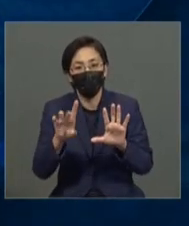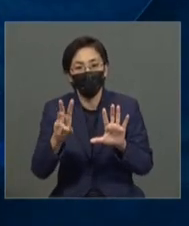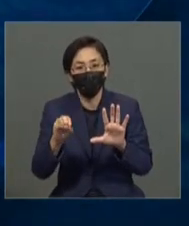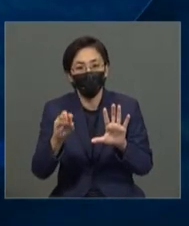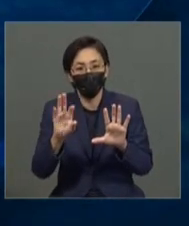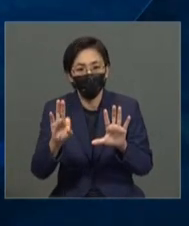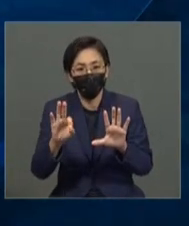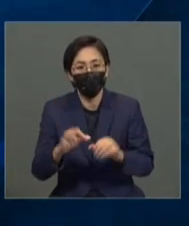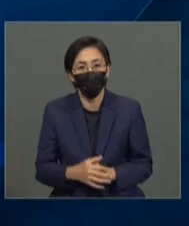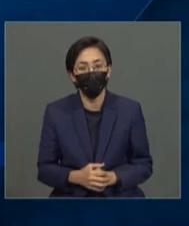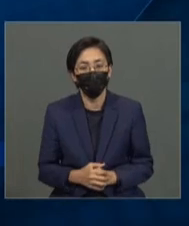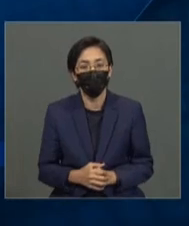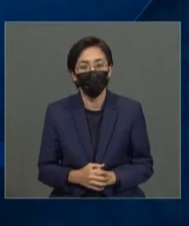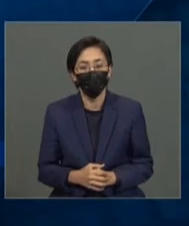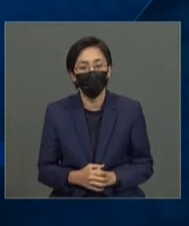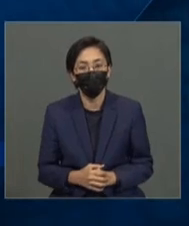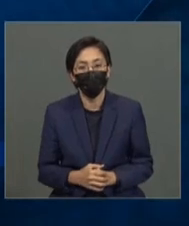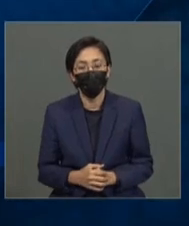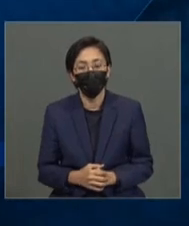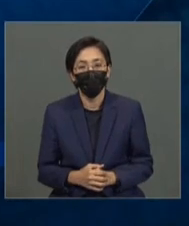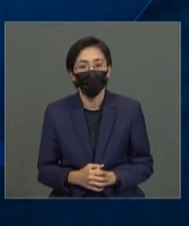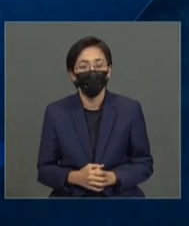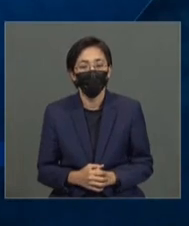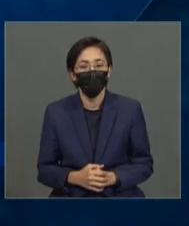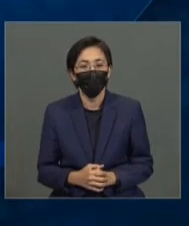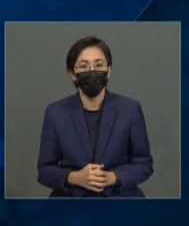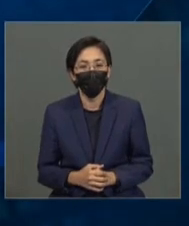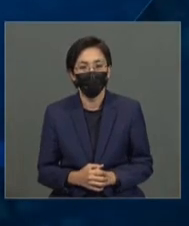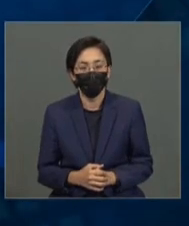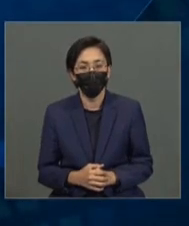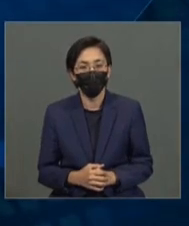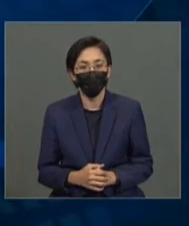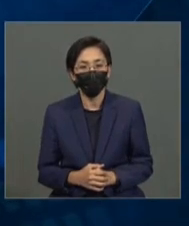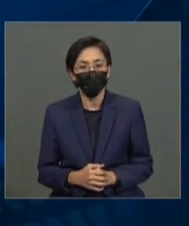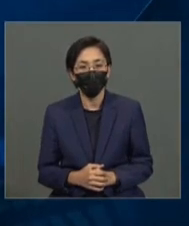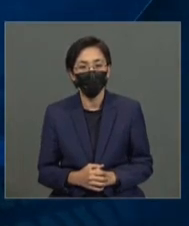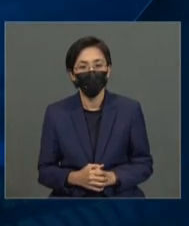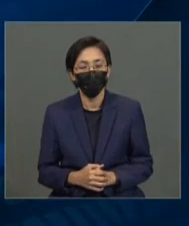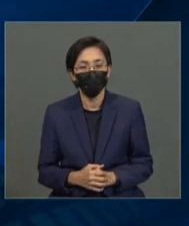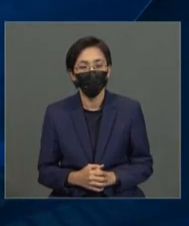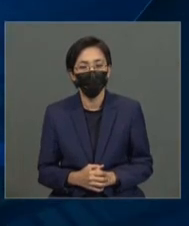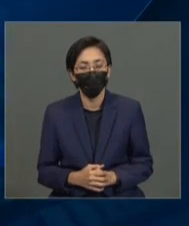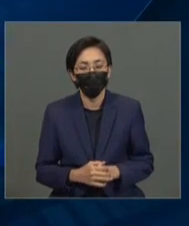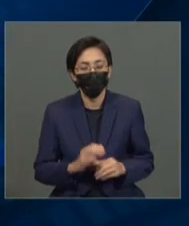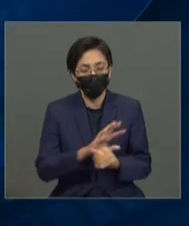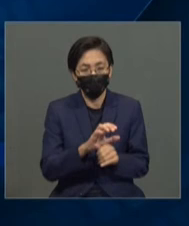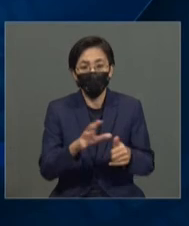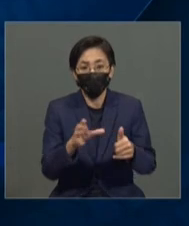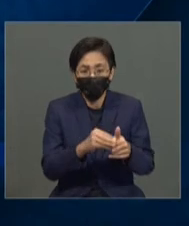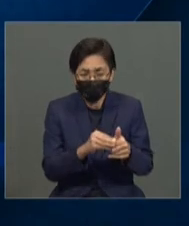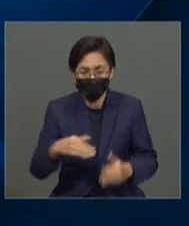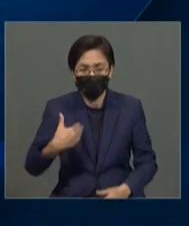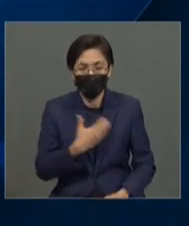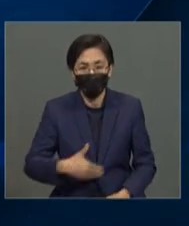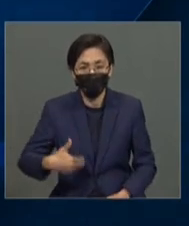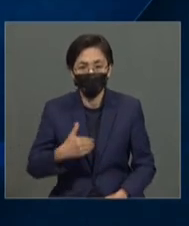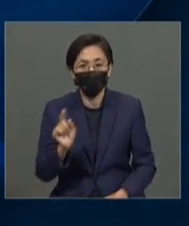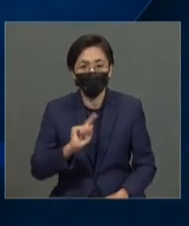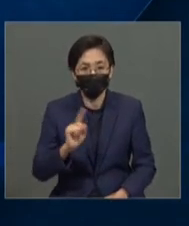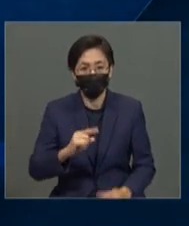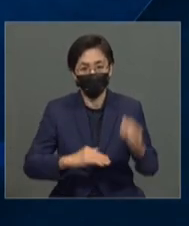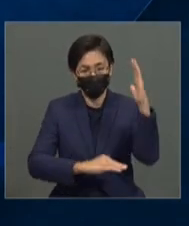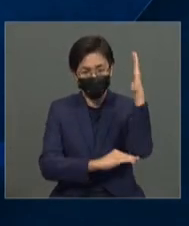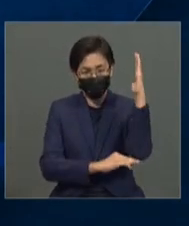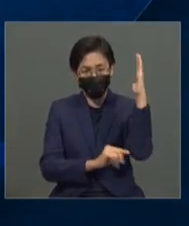5,169 รายค่ะไปดูในส่วนของตัวเลขของอาการถ้าดูกราฟนี้จะเห็